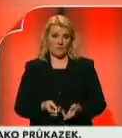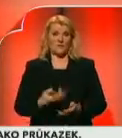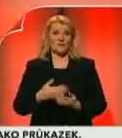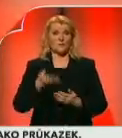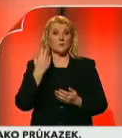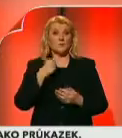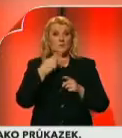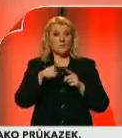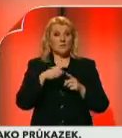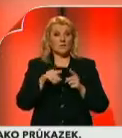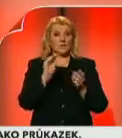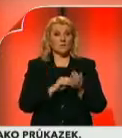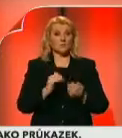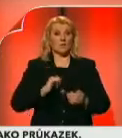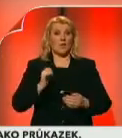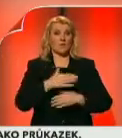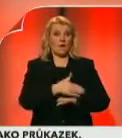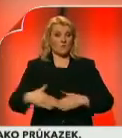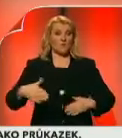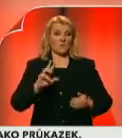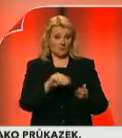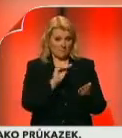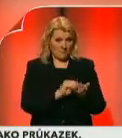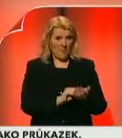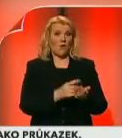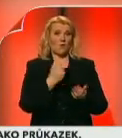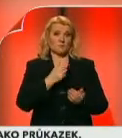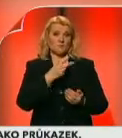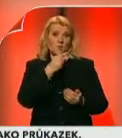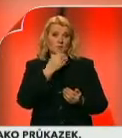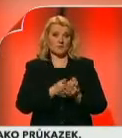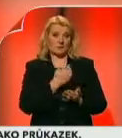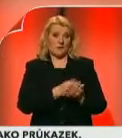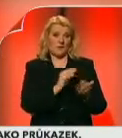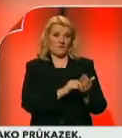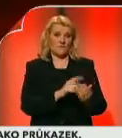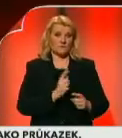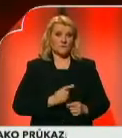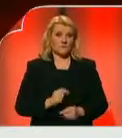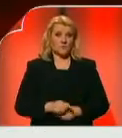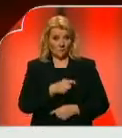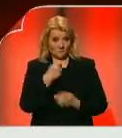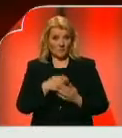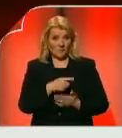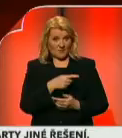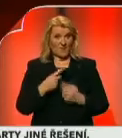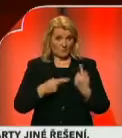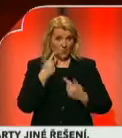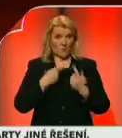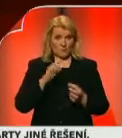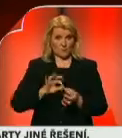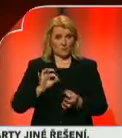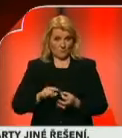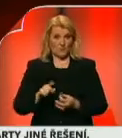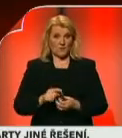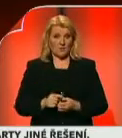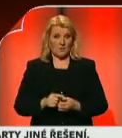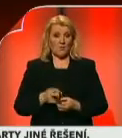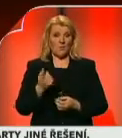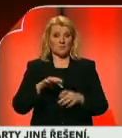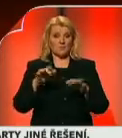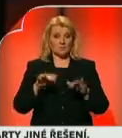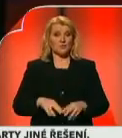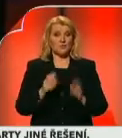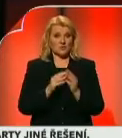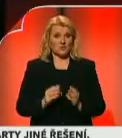v březnu Mladou frontou, která má posudek policie k dispozici. Toto je ta vámi uváděná úspora, pokud jde o IT